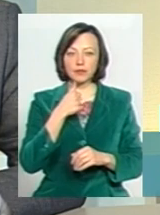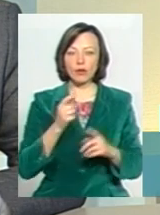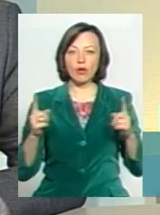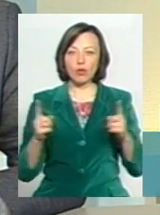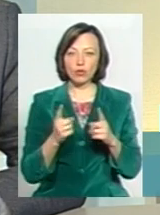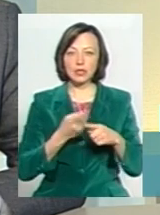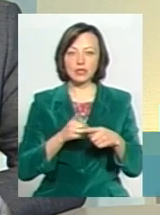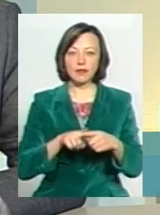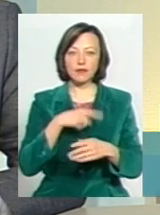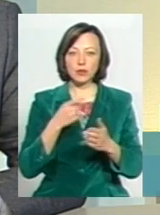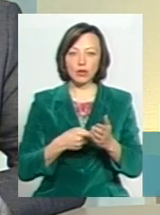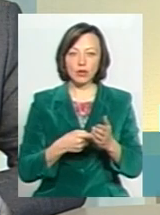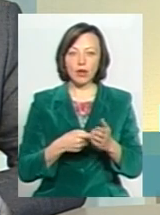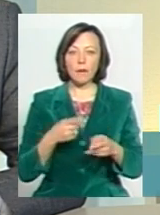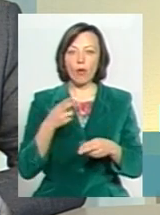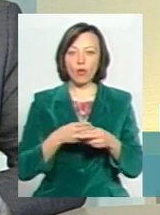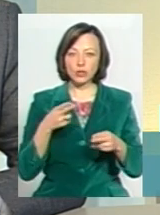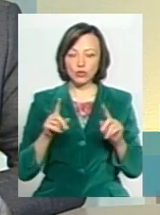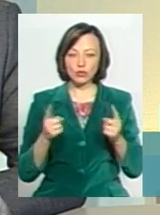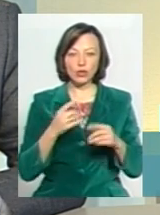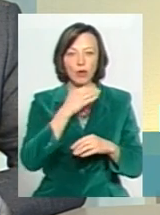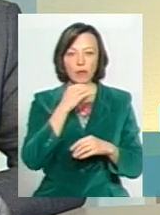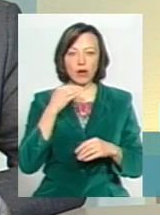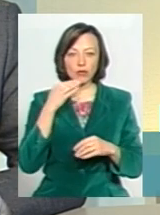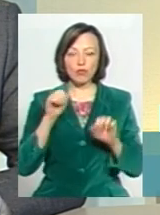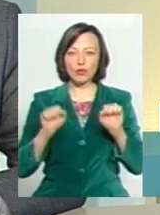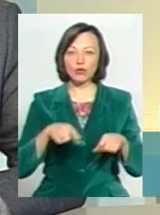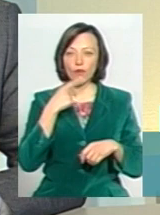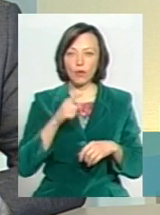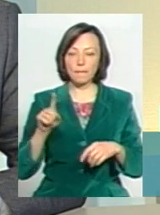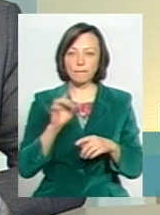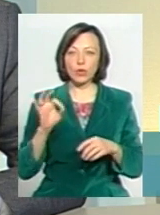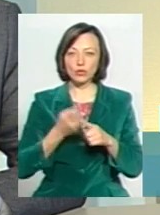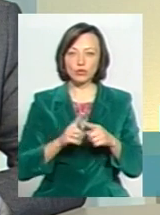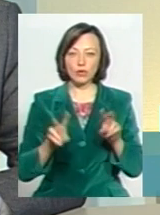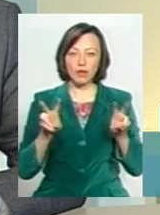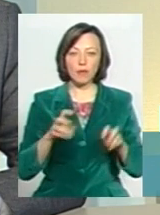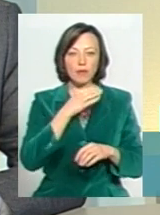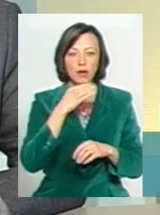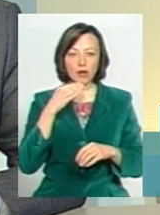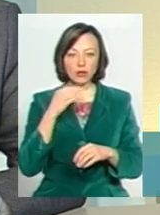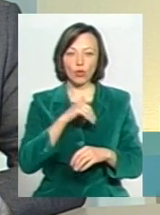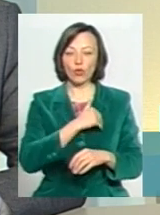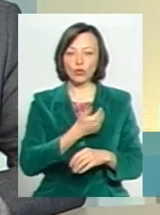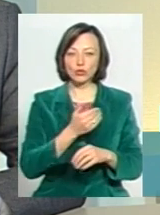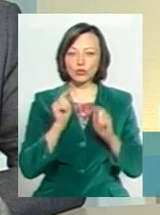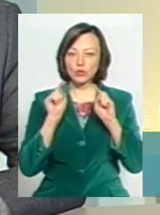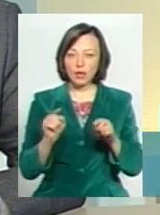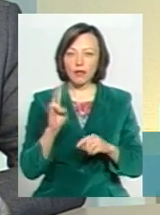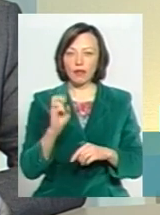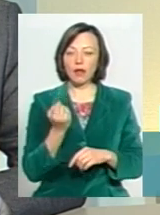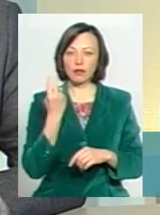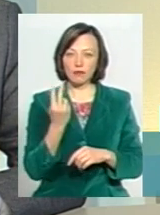кратко. Це питання дуже остре. Багато можна говорити про цю тему багато, і я хочу зосередитися на